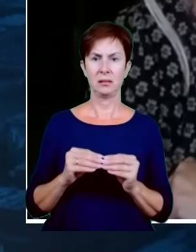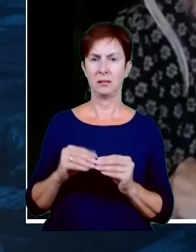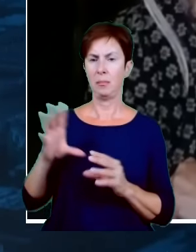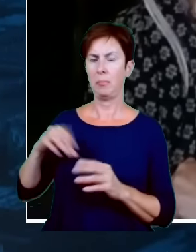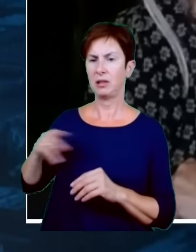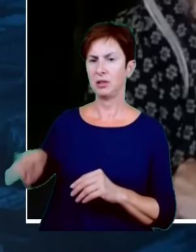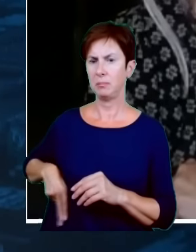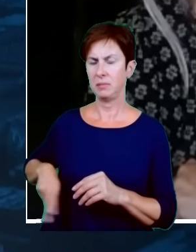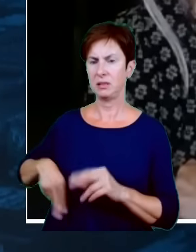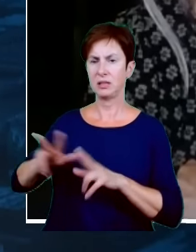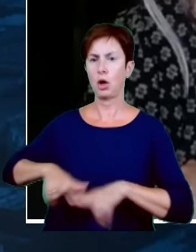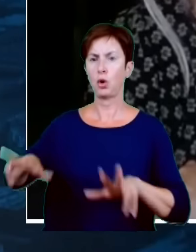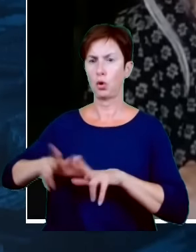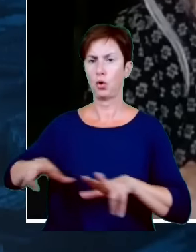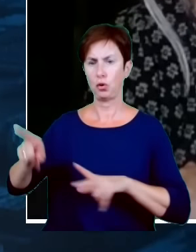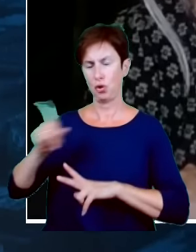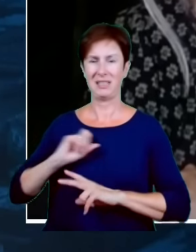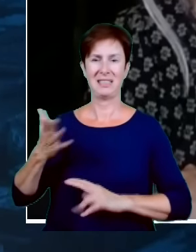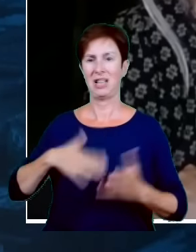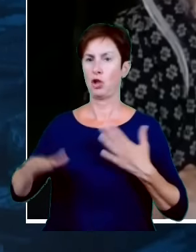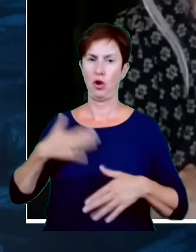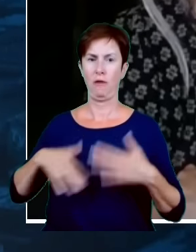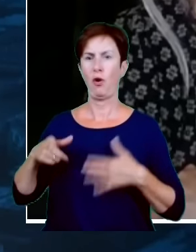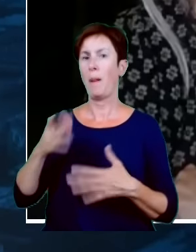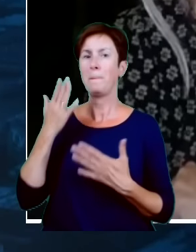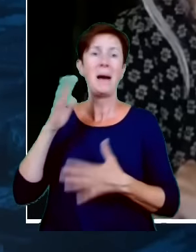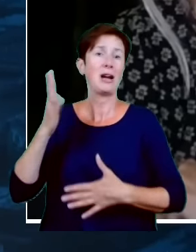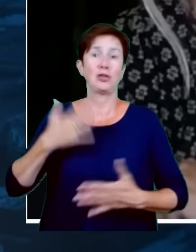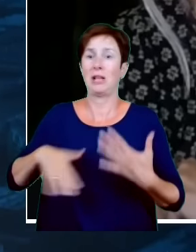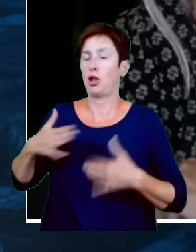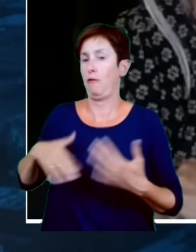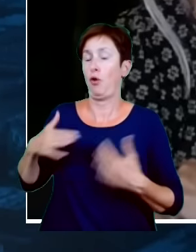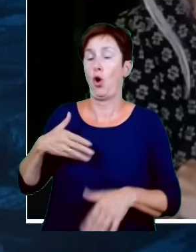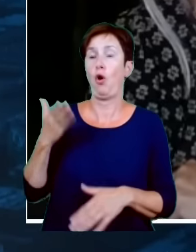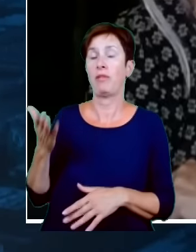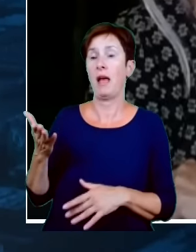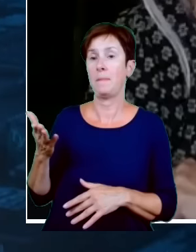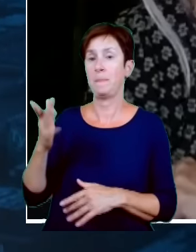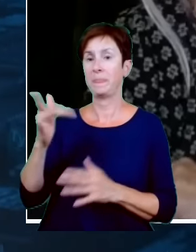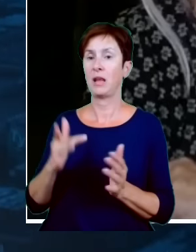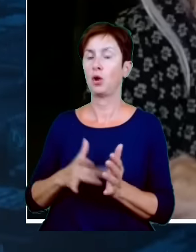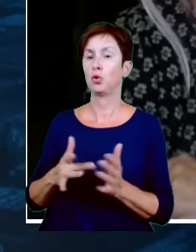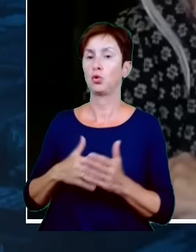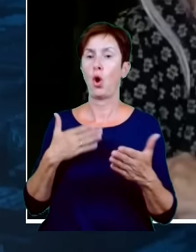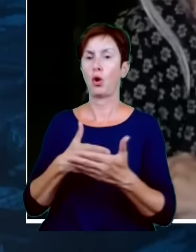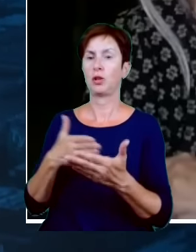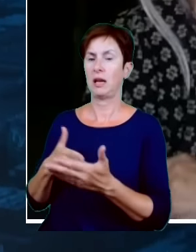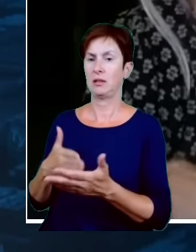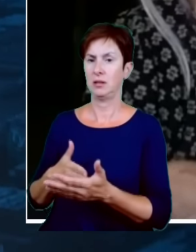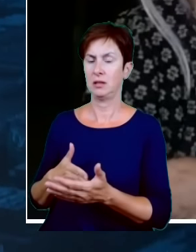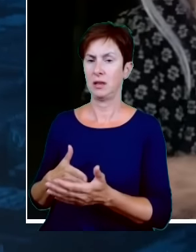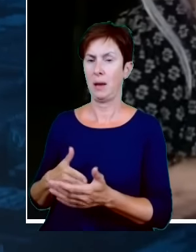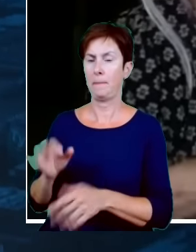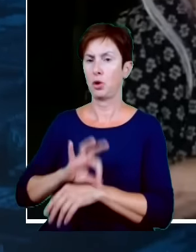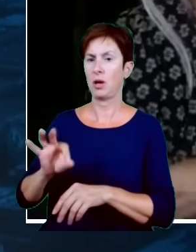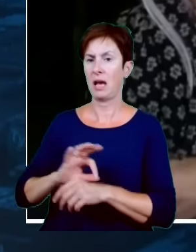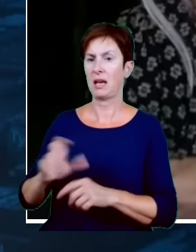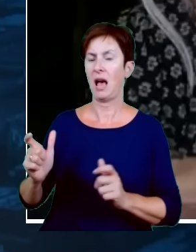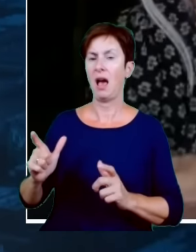rodziny cieszy się jest przeszczęśliwa że Donald Tusk ogranicza projekt renty wdowiej a m taką